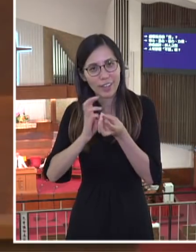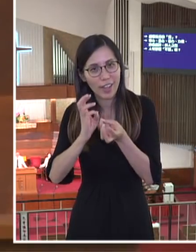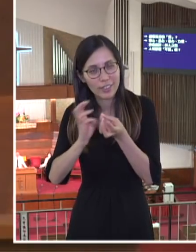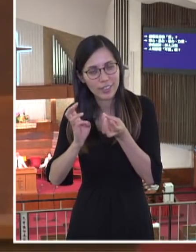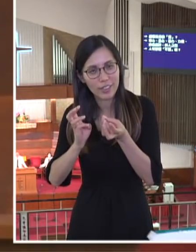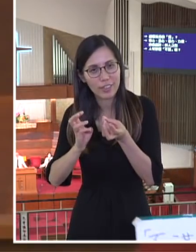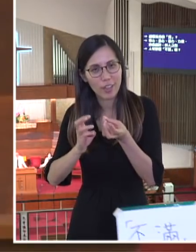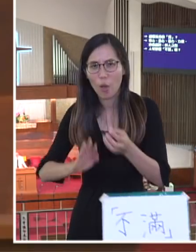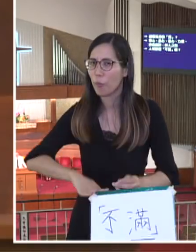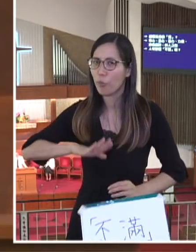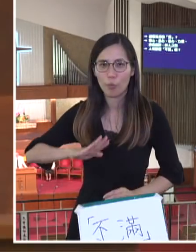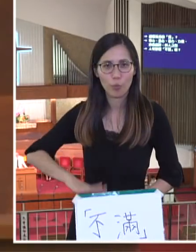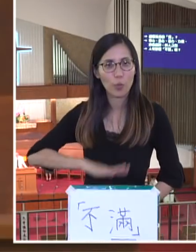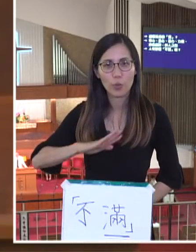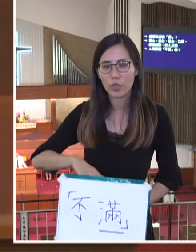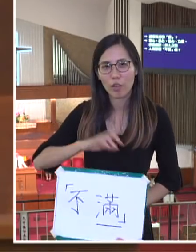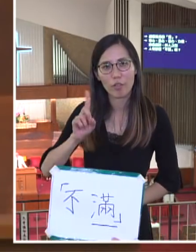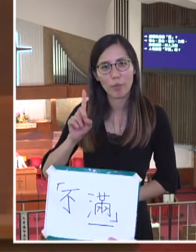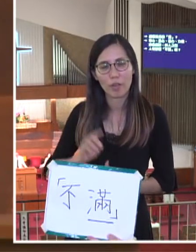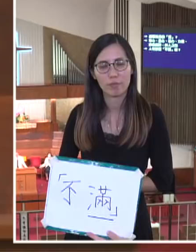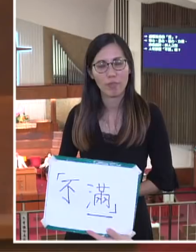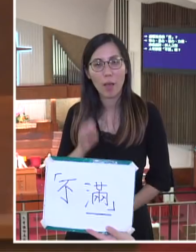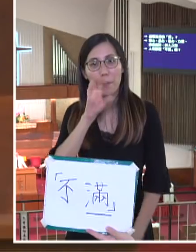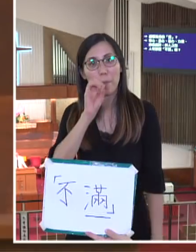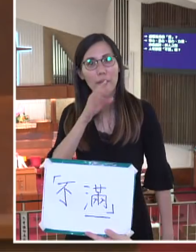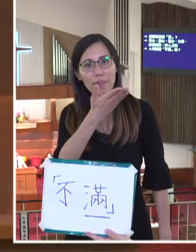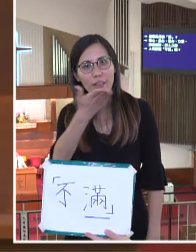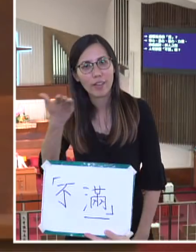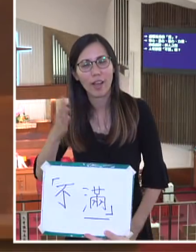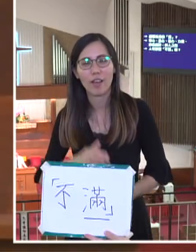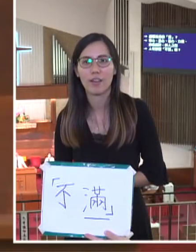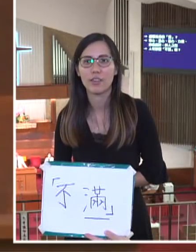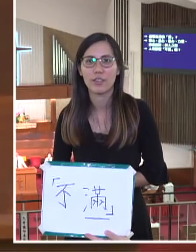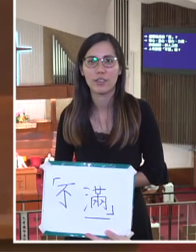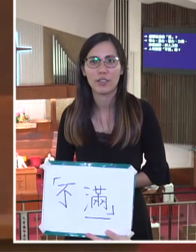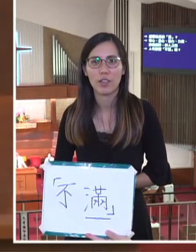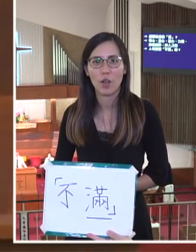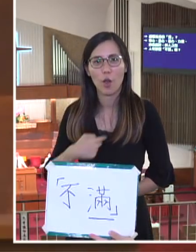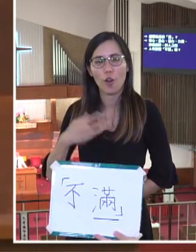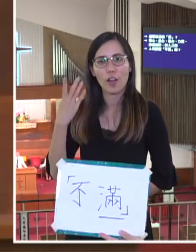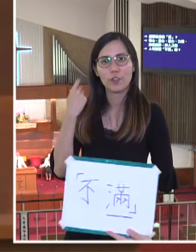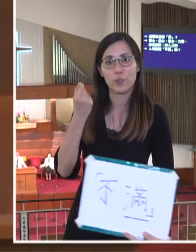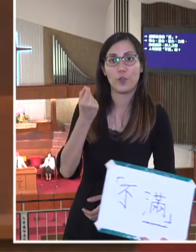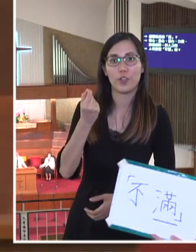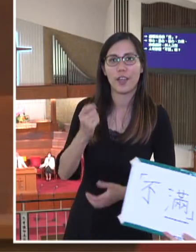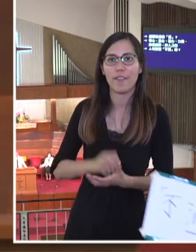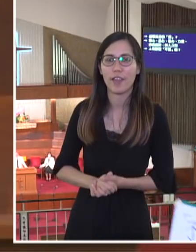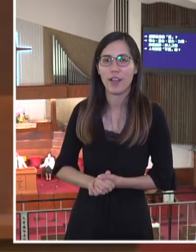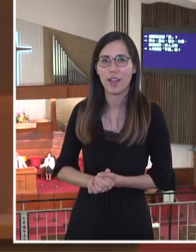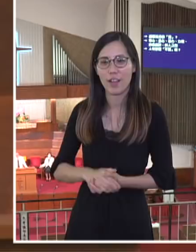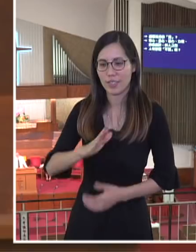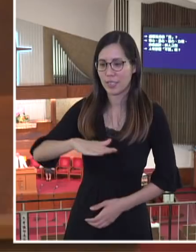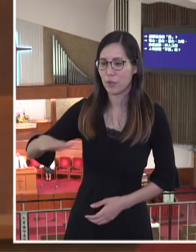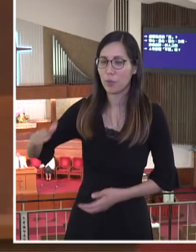问下大家一个问题啊，我不知道大家识不识答啦。我最近咧喺呢个嘅儿童崇拜啊，同佢问过嘅